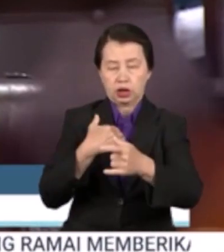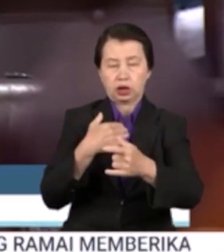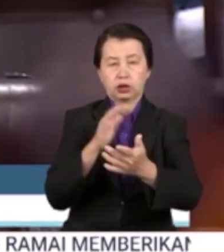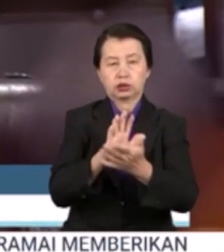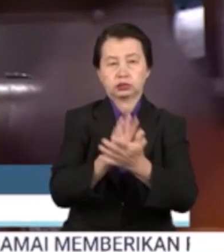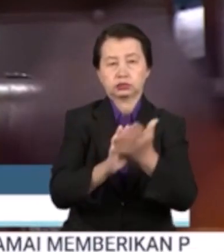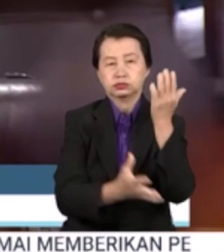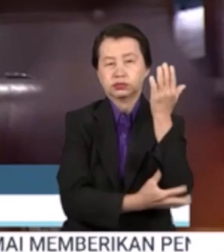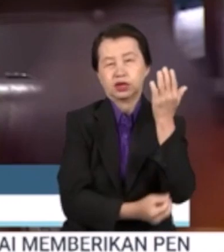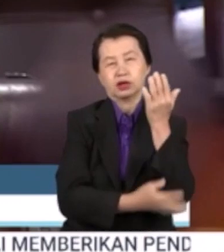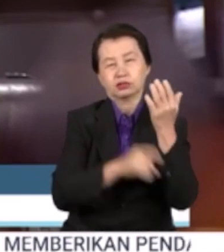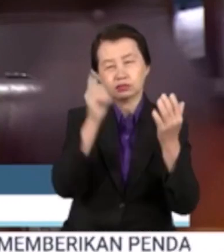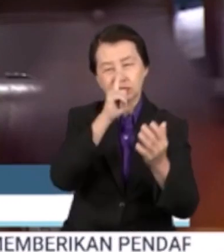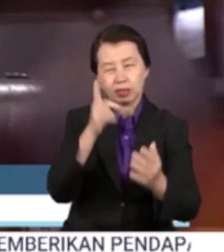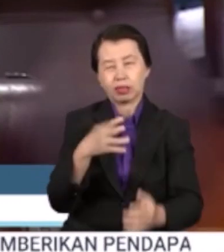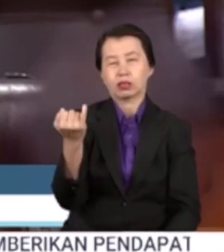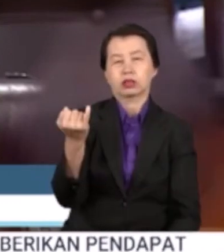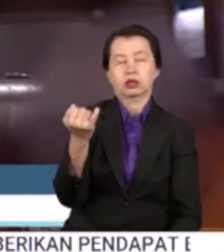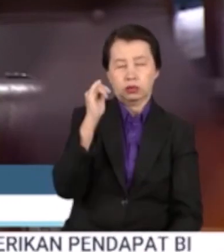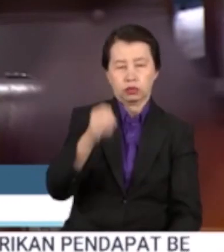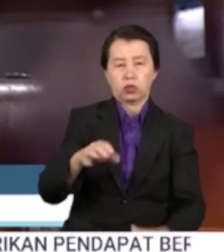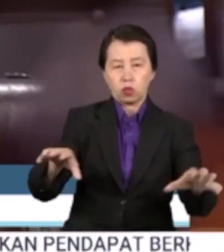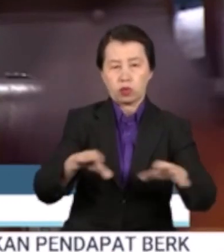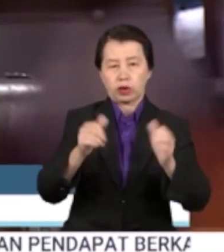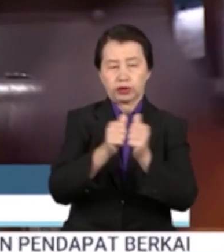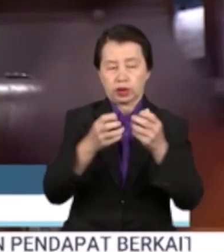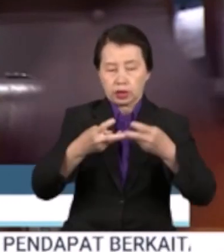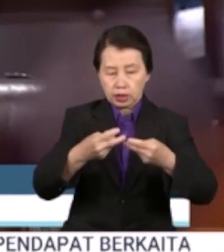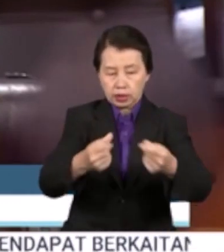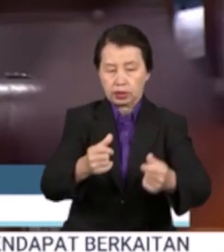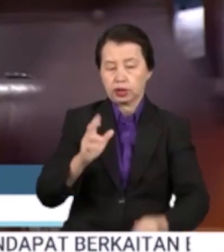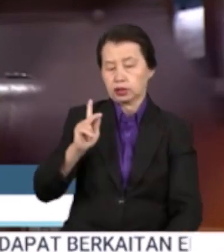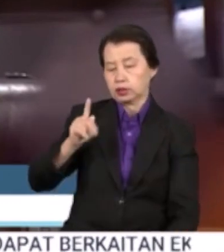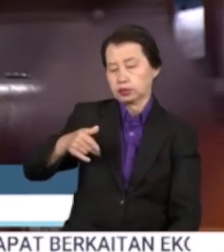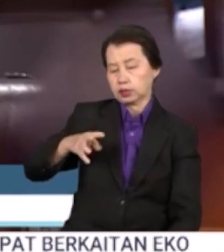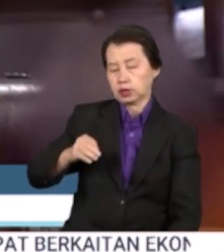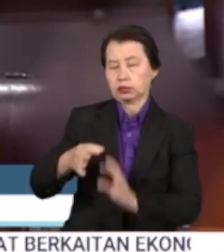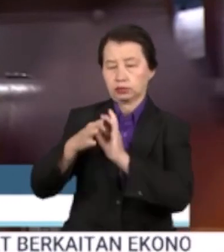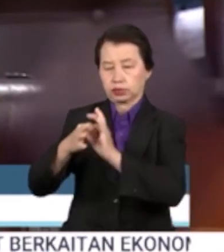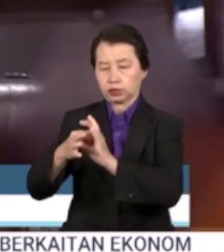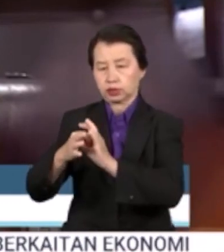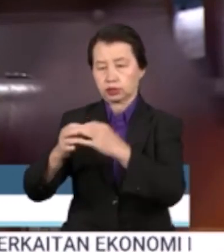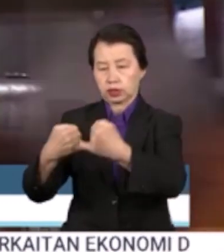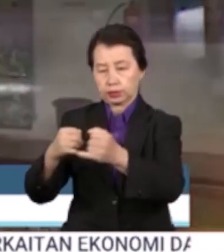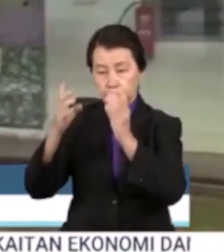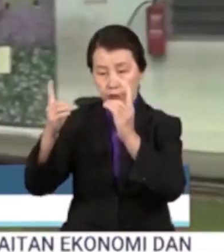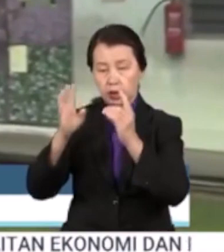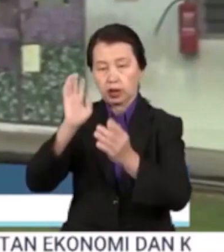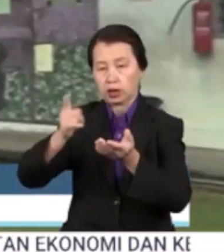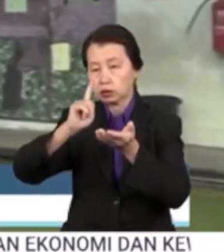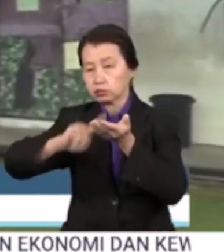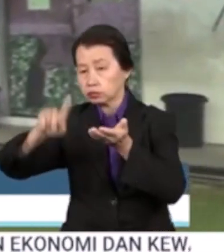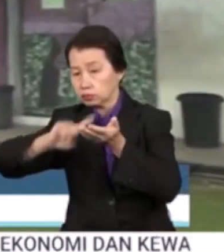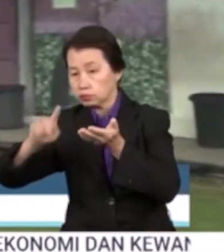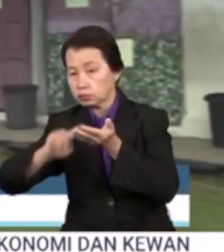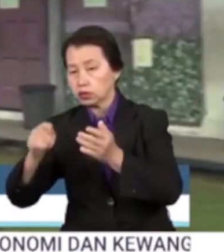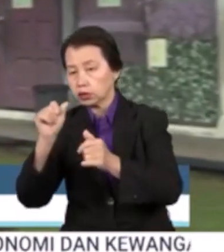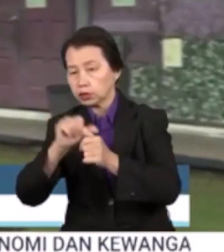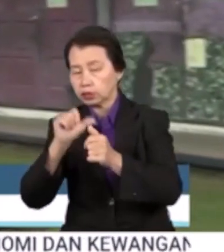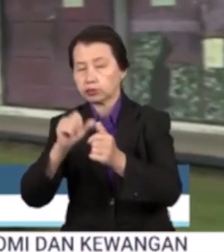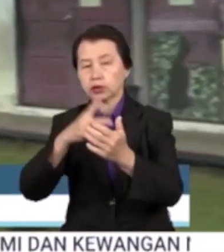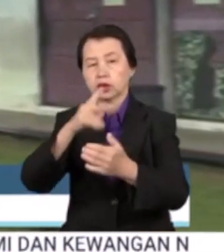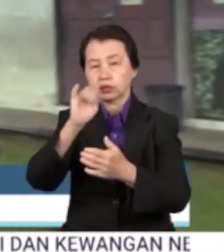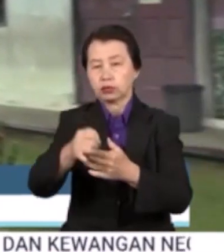dapat dilaksanakan dengan lancar KPM dengan kerjasama jabatan pendidikan Negeri akan menyimak nama memastikan setiap